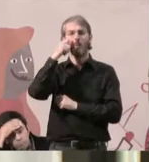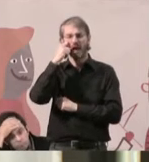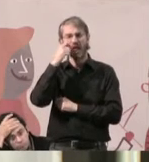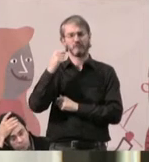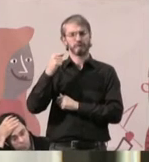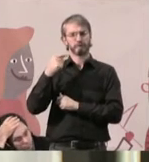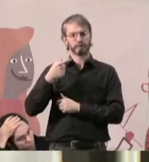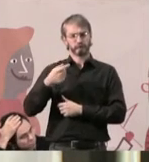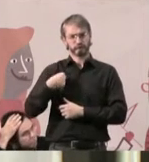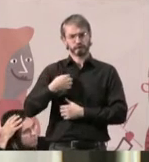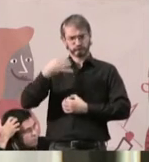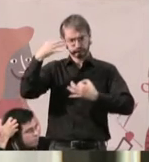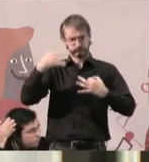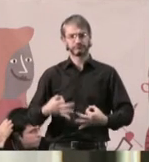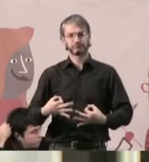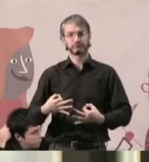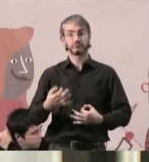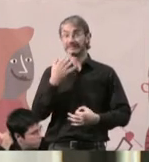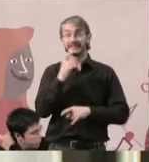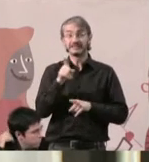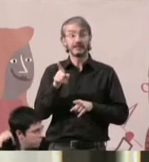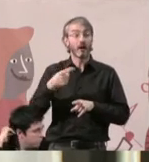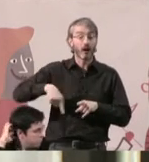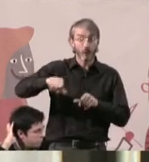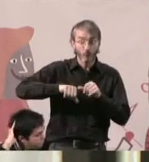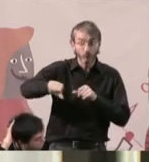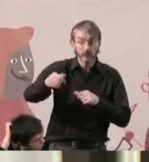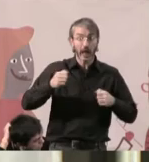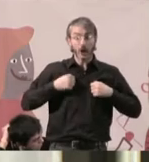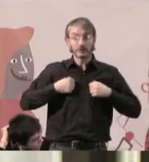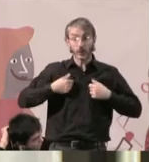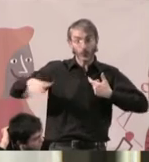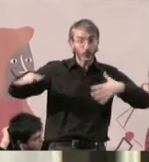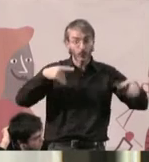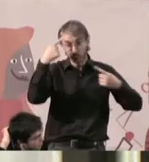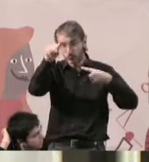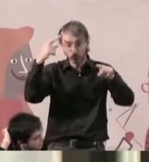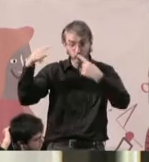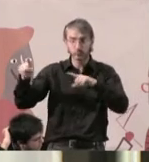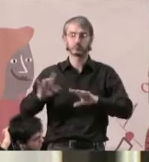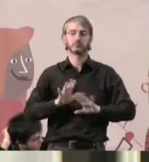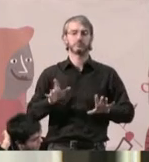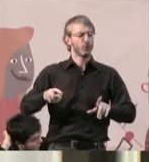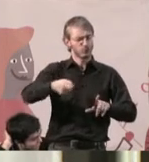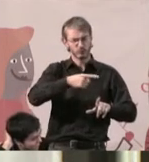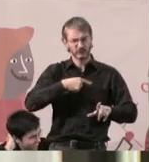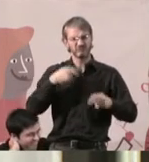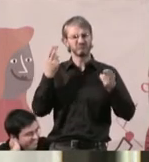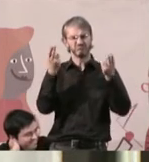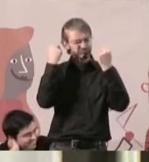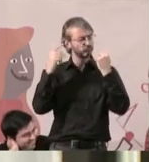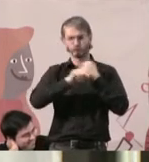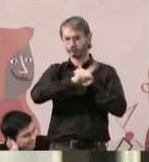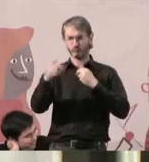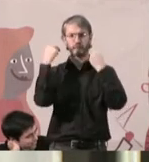ens resignem a viure en aquest sálvese quien pueda permanent. I aquí som moltes les que no ens resignem.